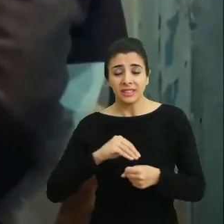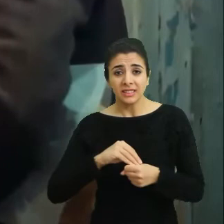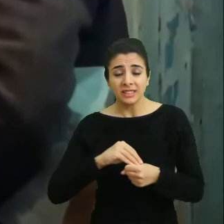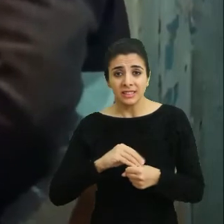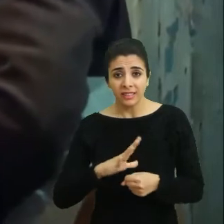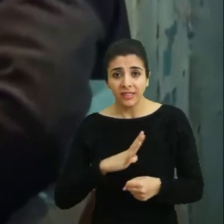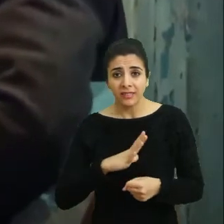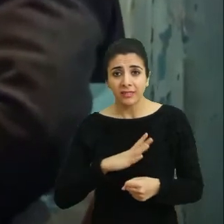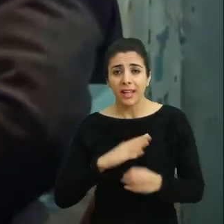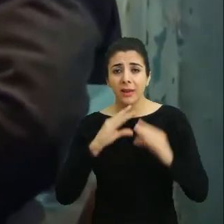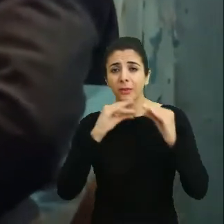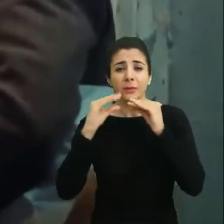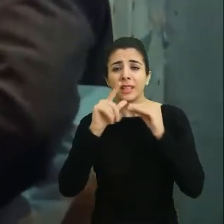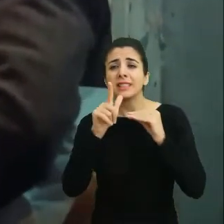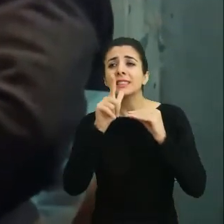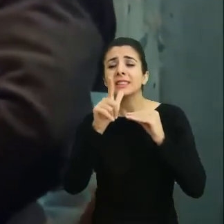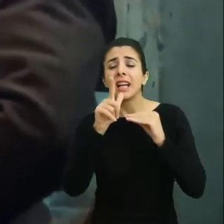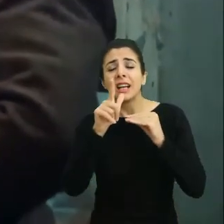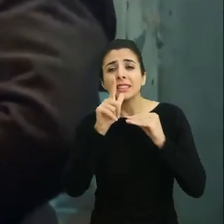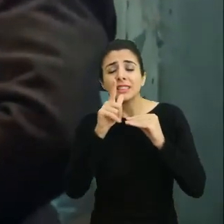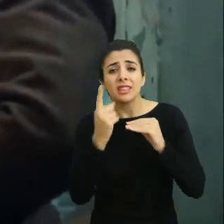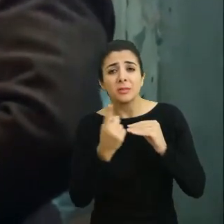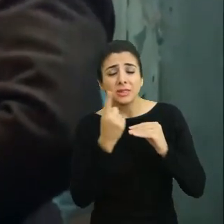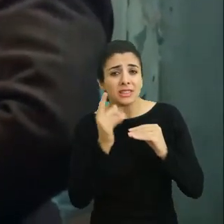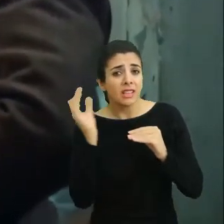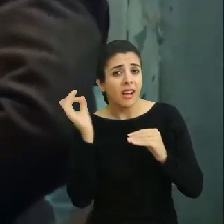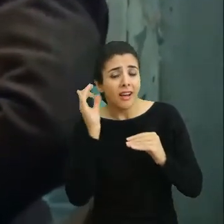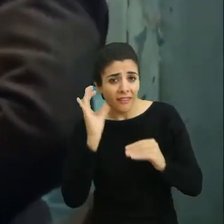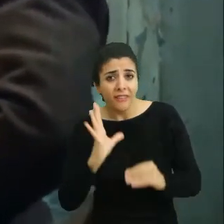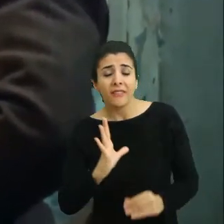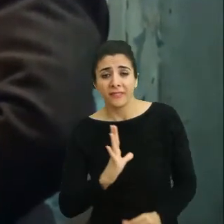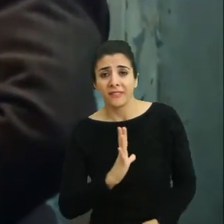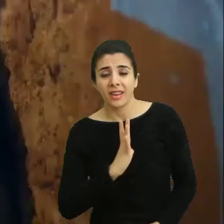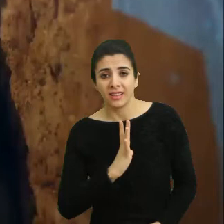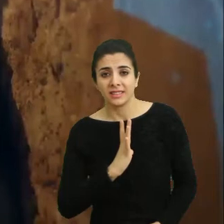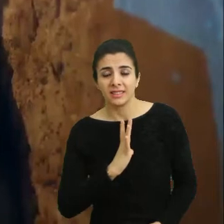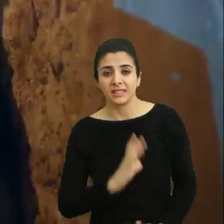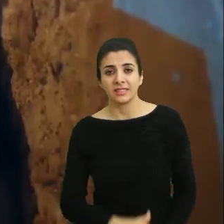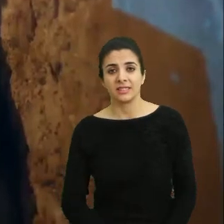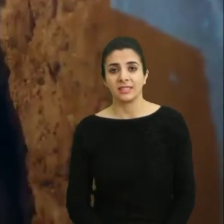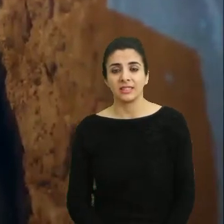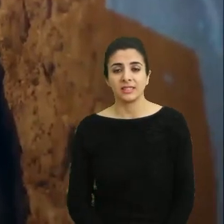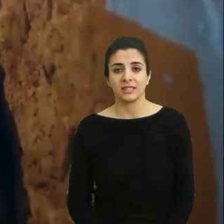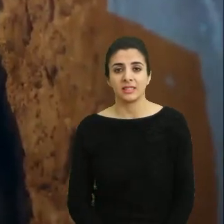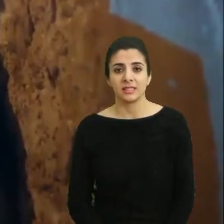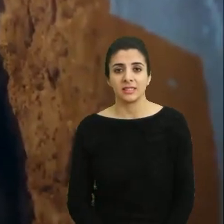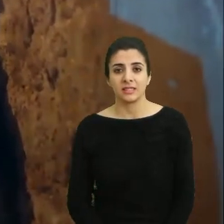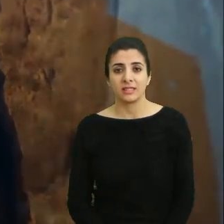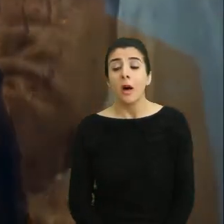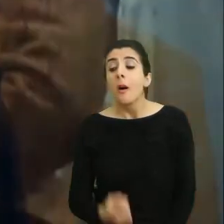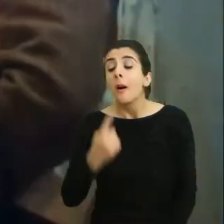Redifs Kedisi